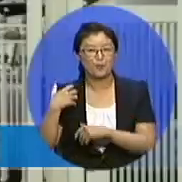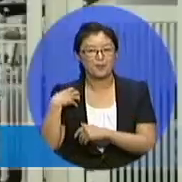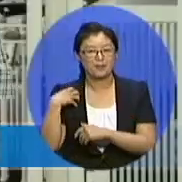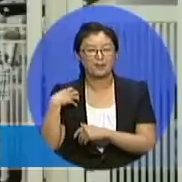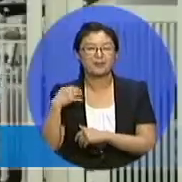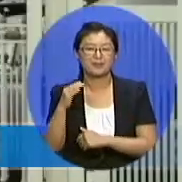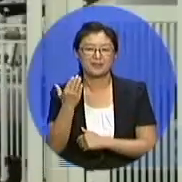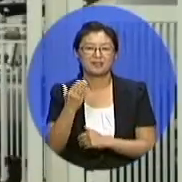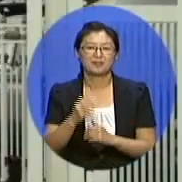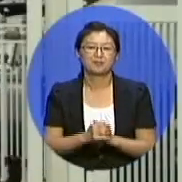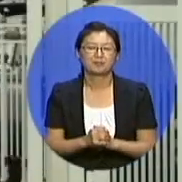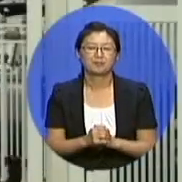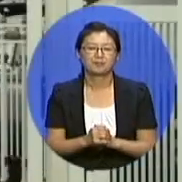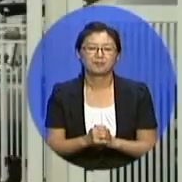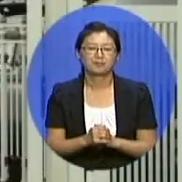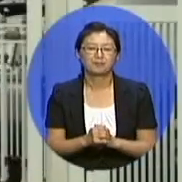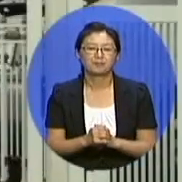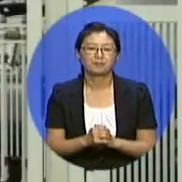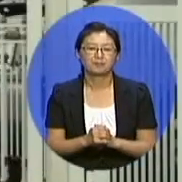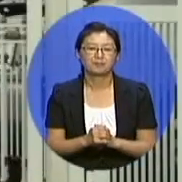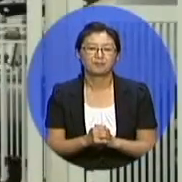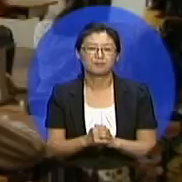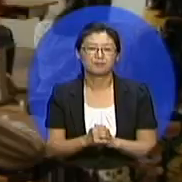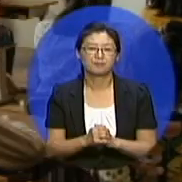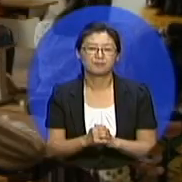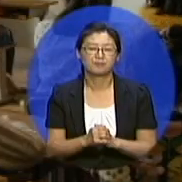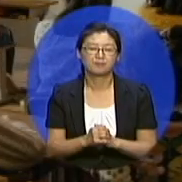직접 연기하는 열정을 선보인 건데요.